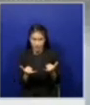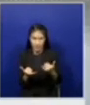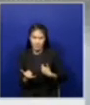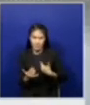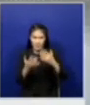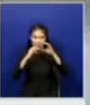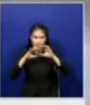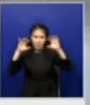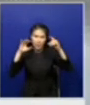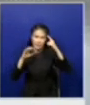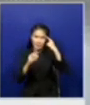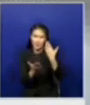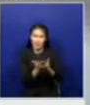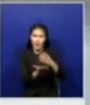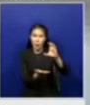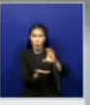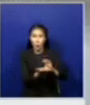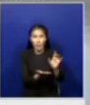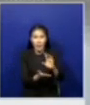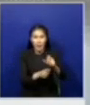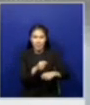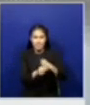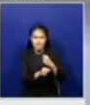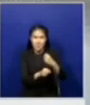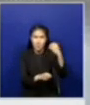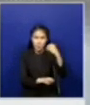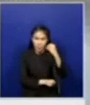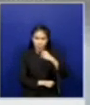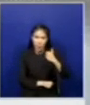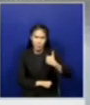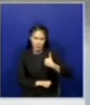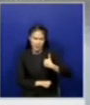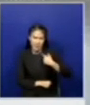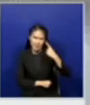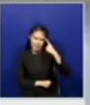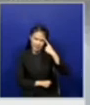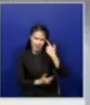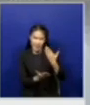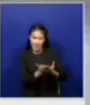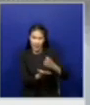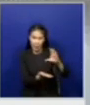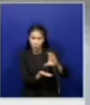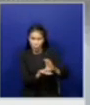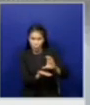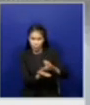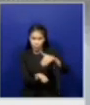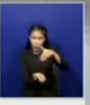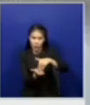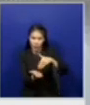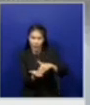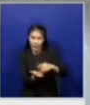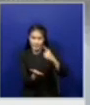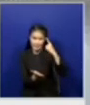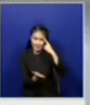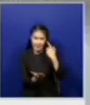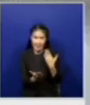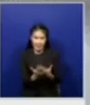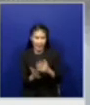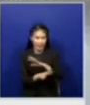ช้งบประมาณทั้งงบประมาณประจำปีและงบประมาณกลางปีรวมเป็นเงินกว่